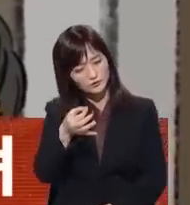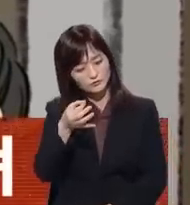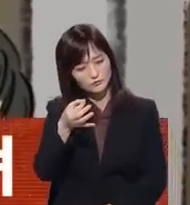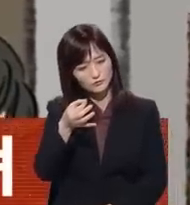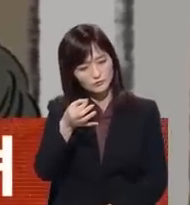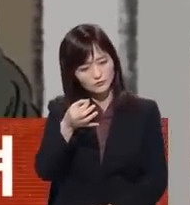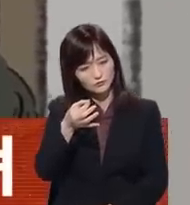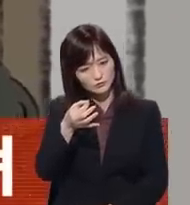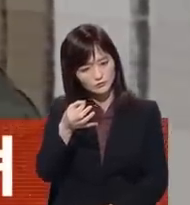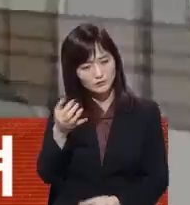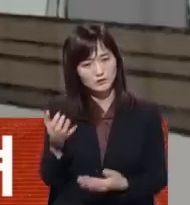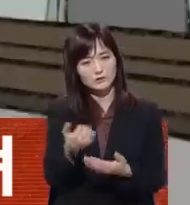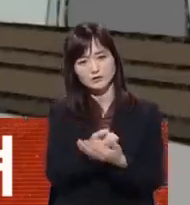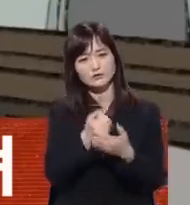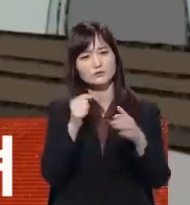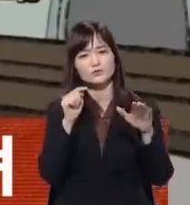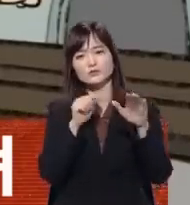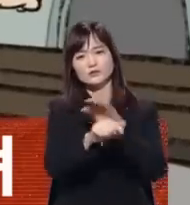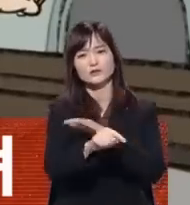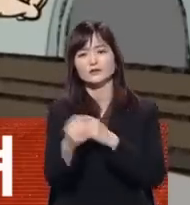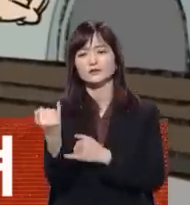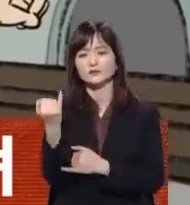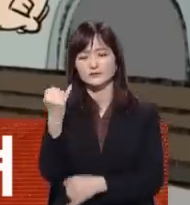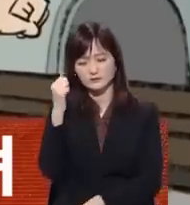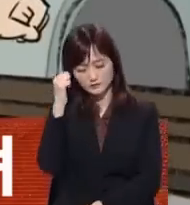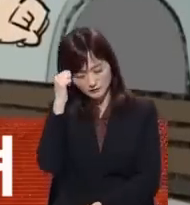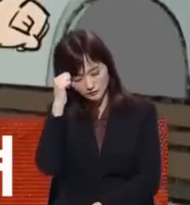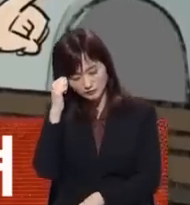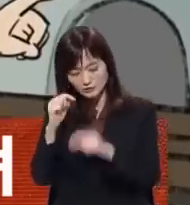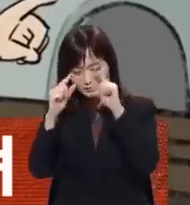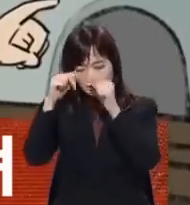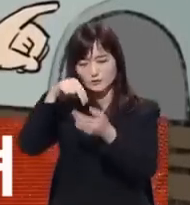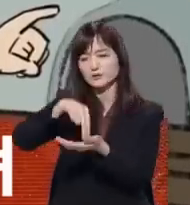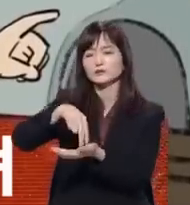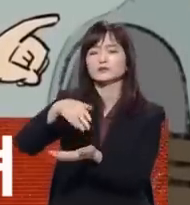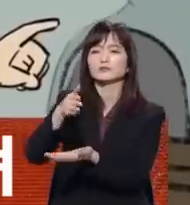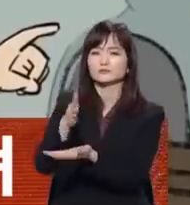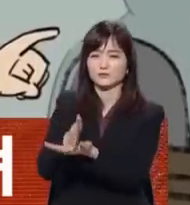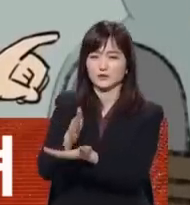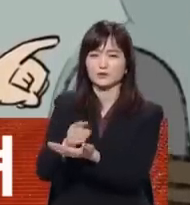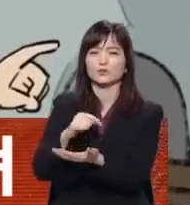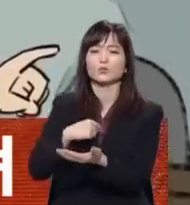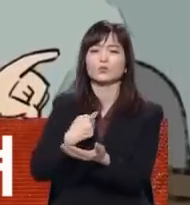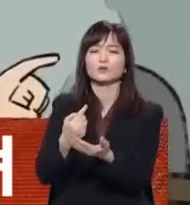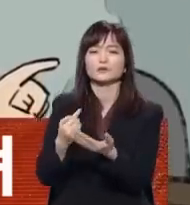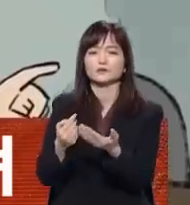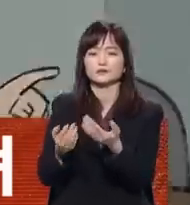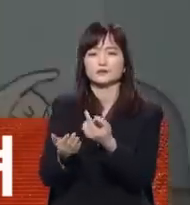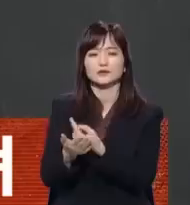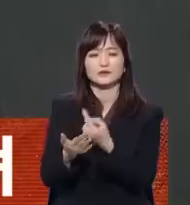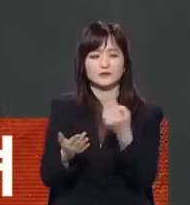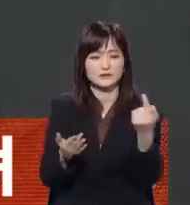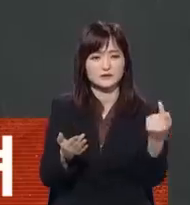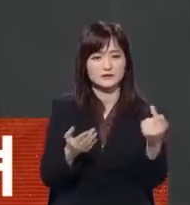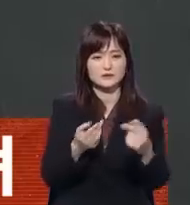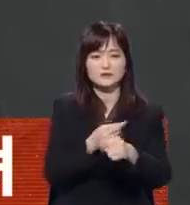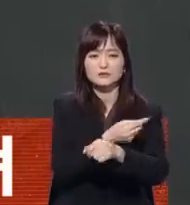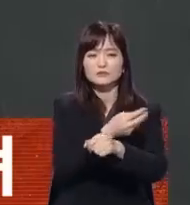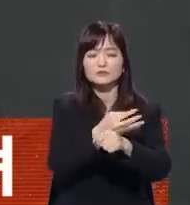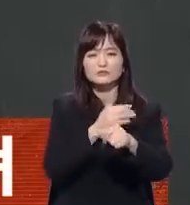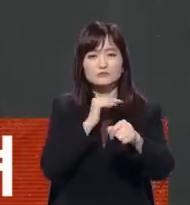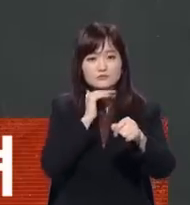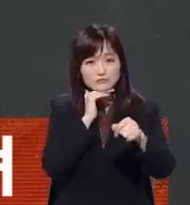가겠다 여자 지금 자고 있으니까 깨우지 말라라고 혼자 여관을 나갔다고 합니다 그 후 몇 시간